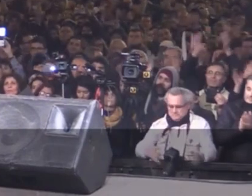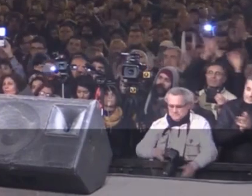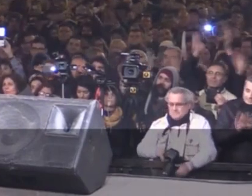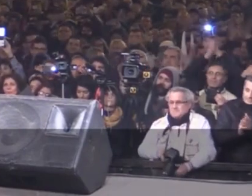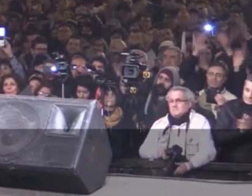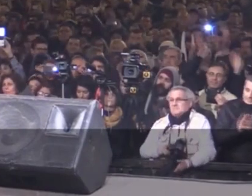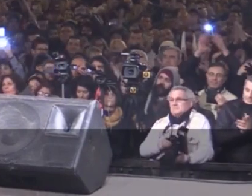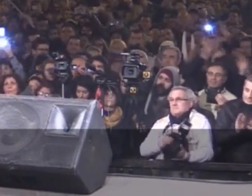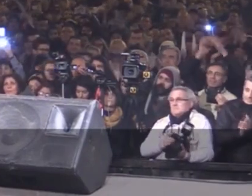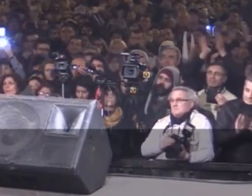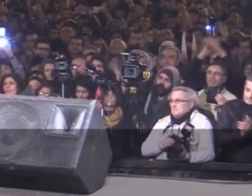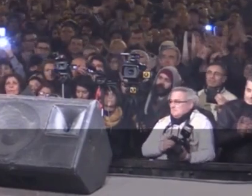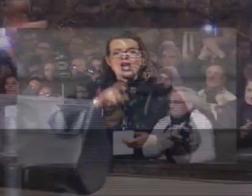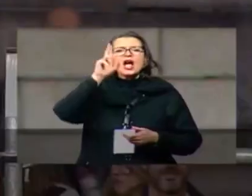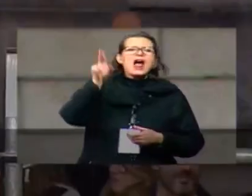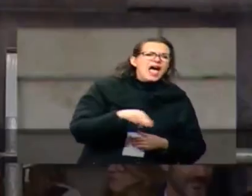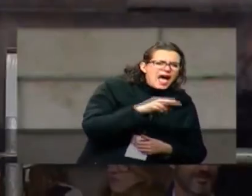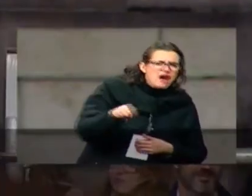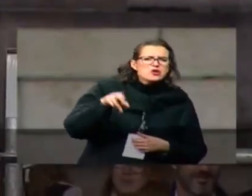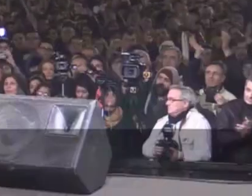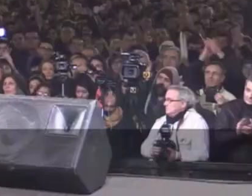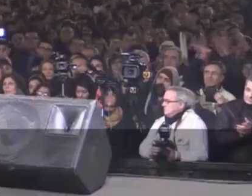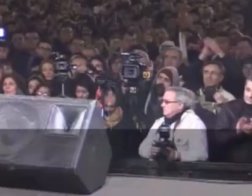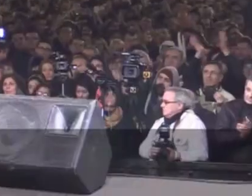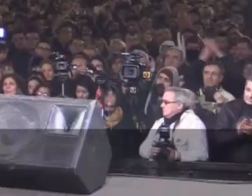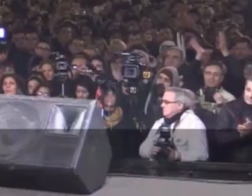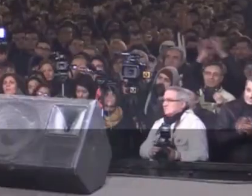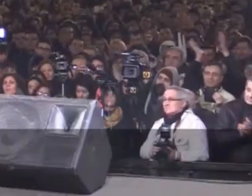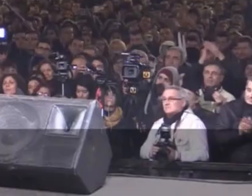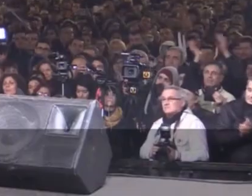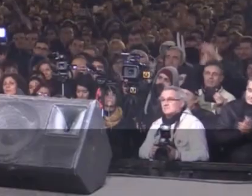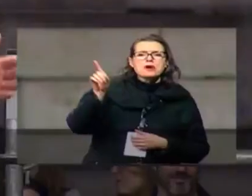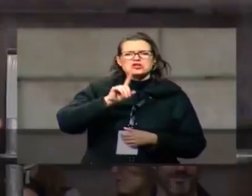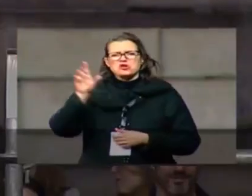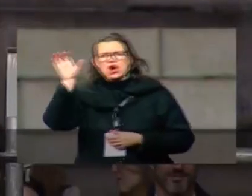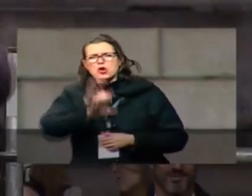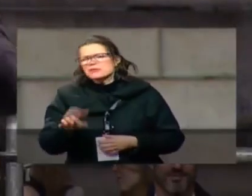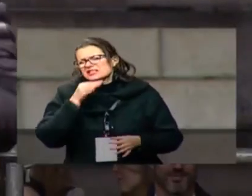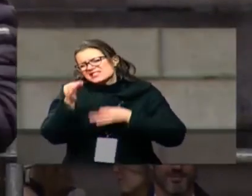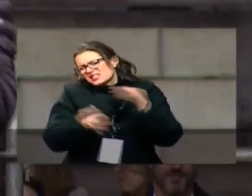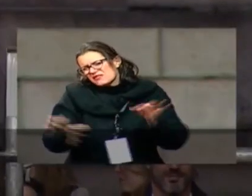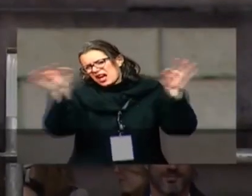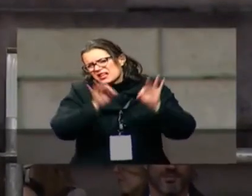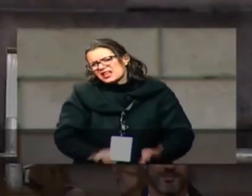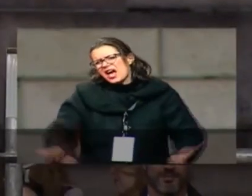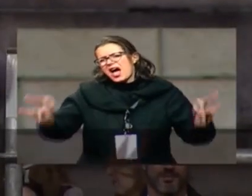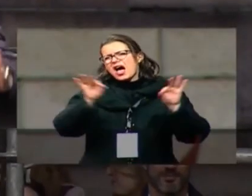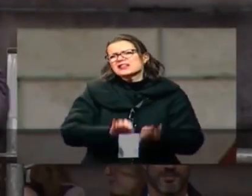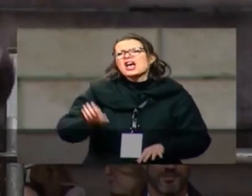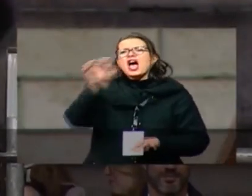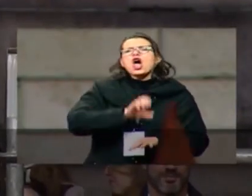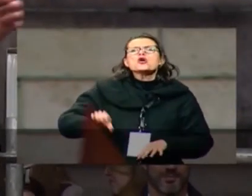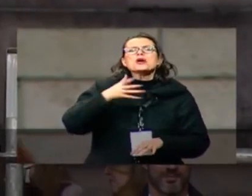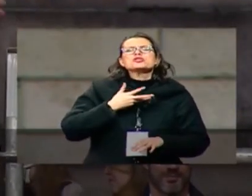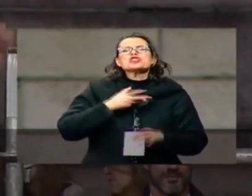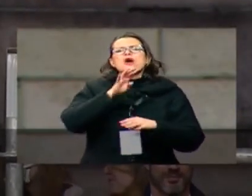paese l'euro non euro l'Europa non significa nulla Un'Europa dove su 450 milioni di